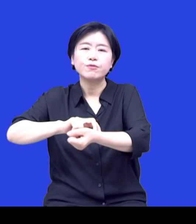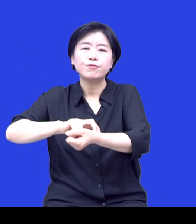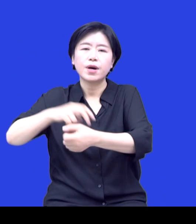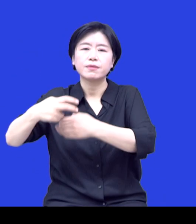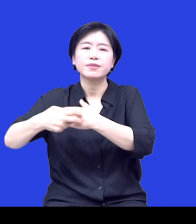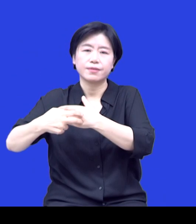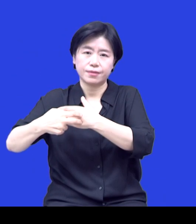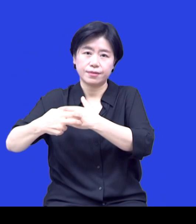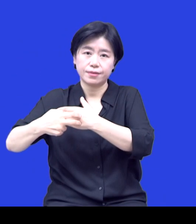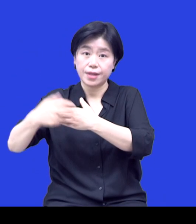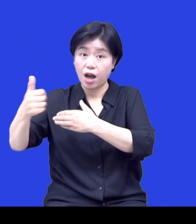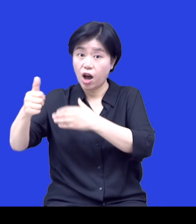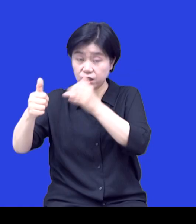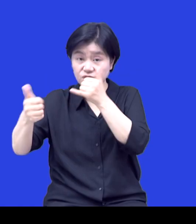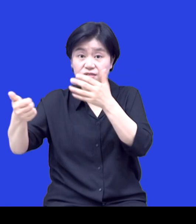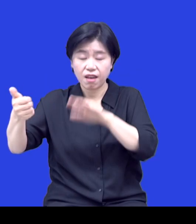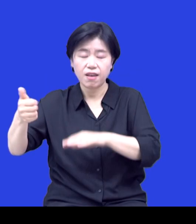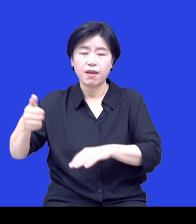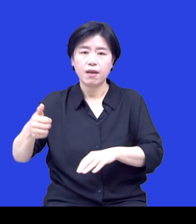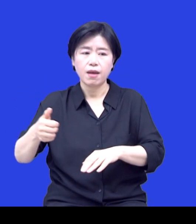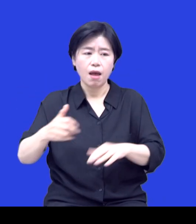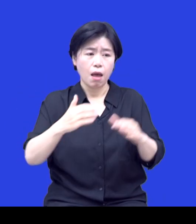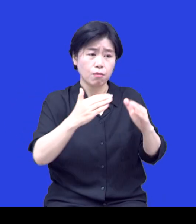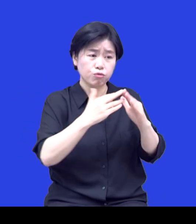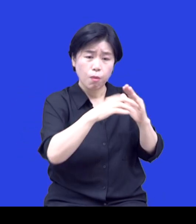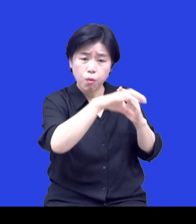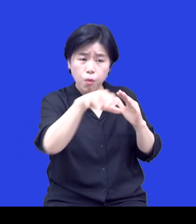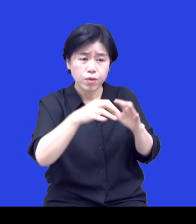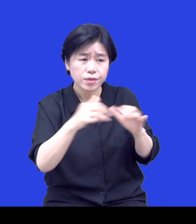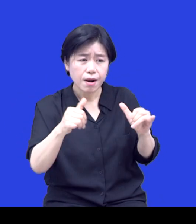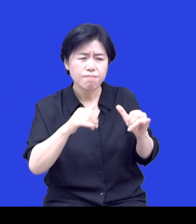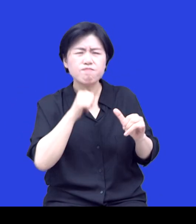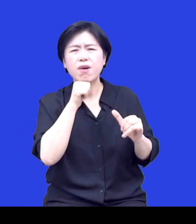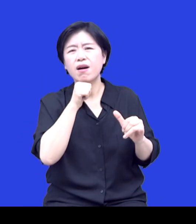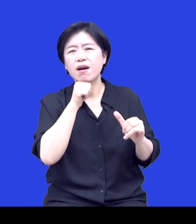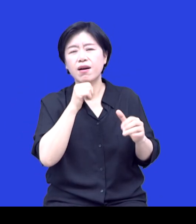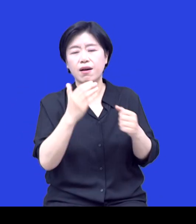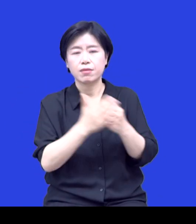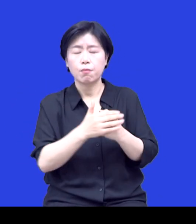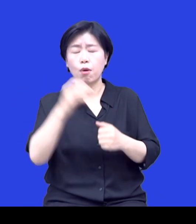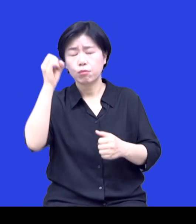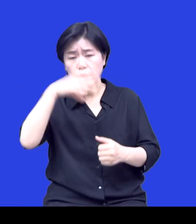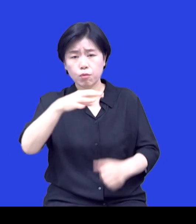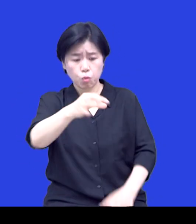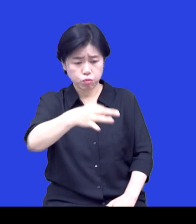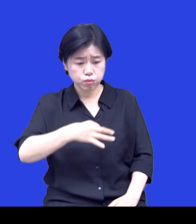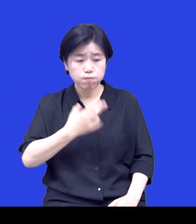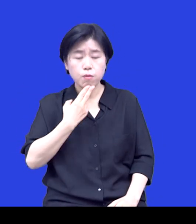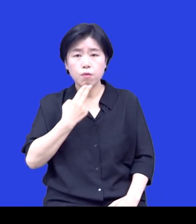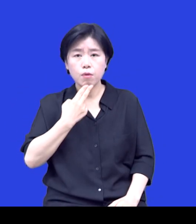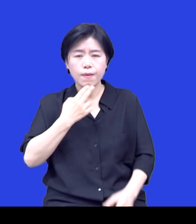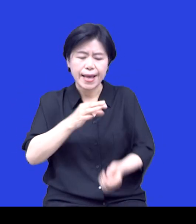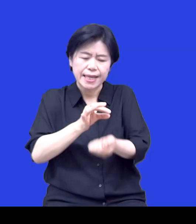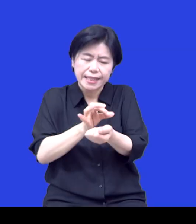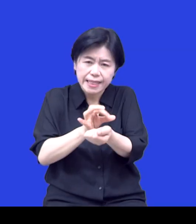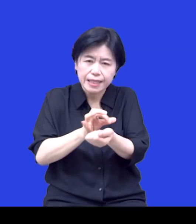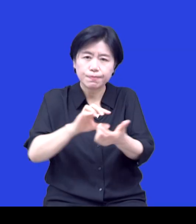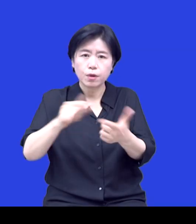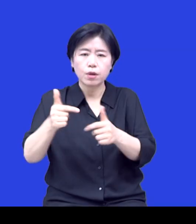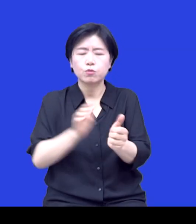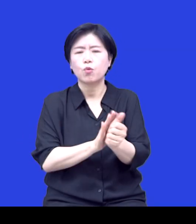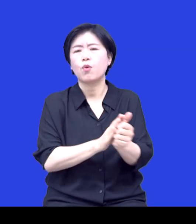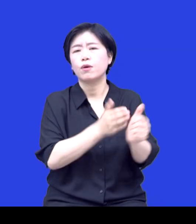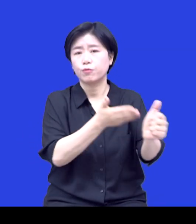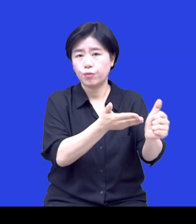치료해주고 치료비도 안 받고 그냥 돌려보내시고 그러면서 날마다 새벽 그 강단에